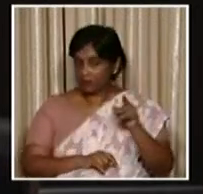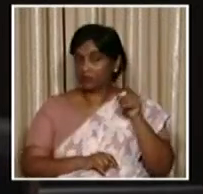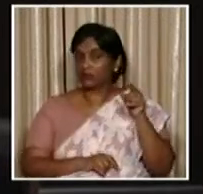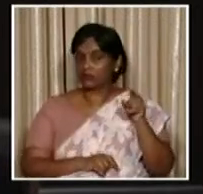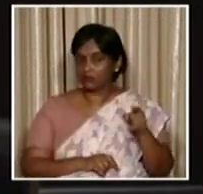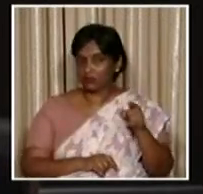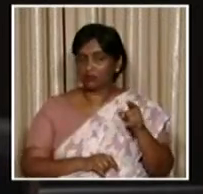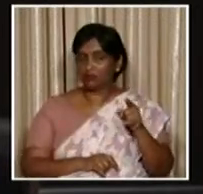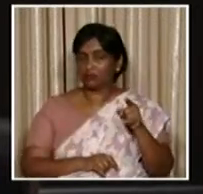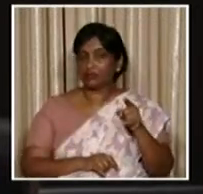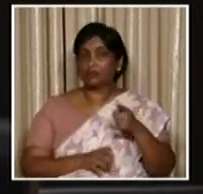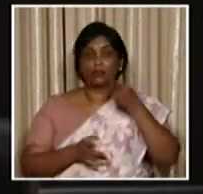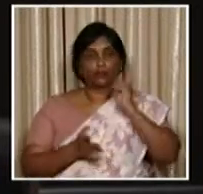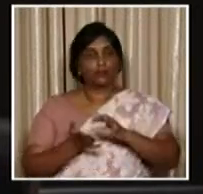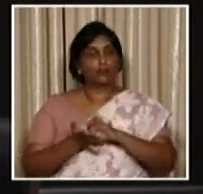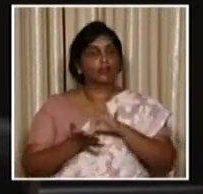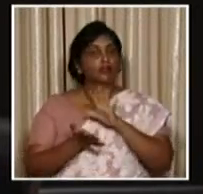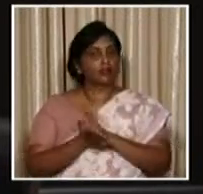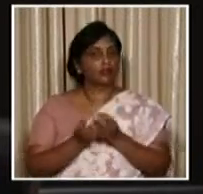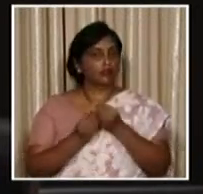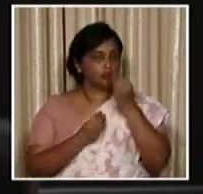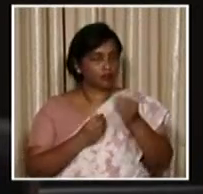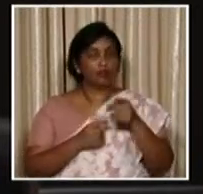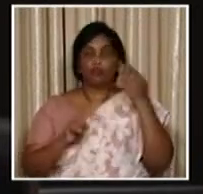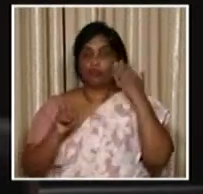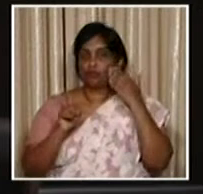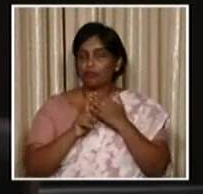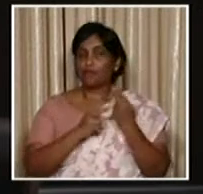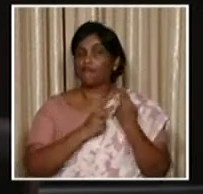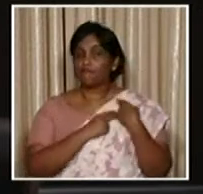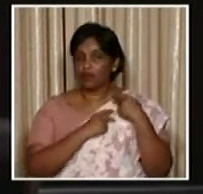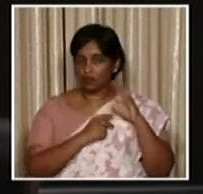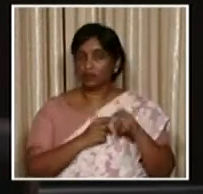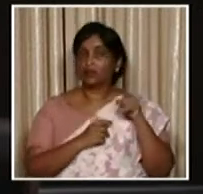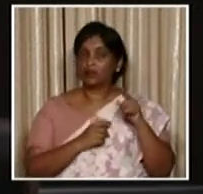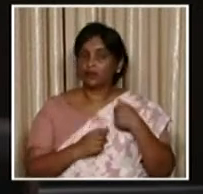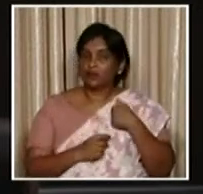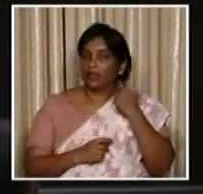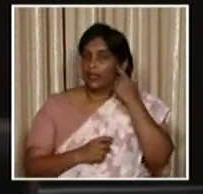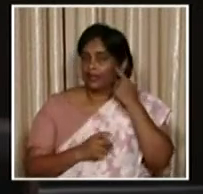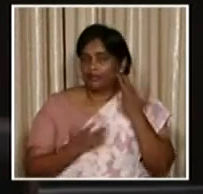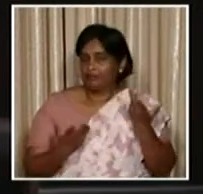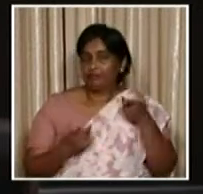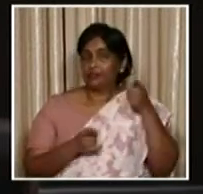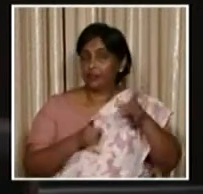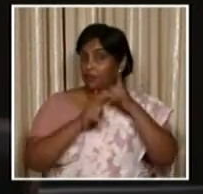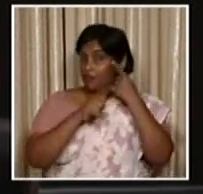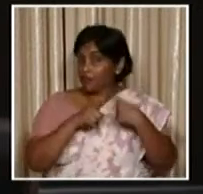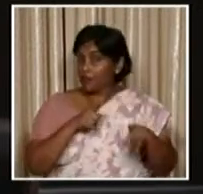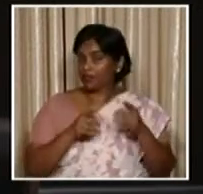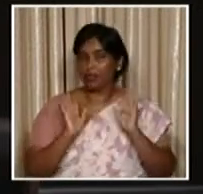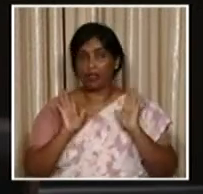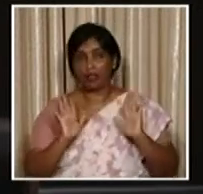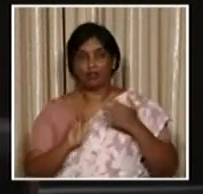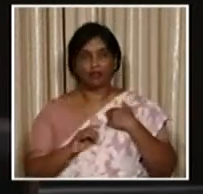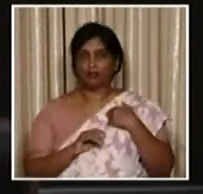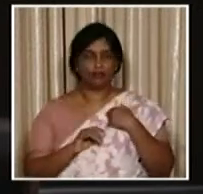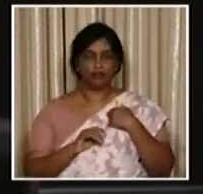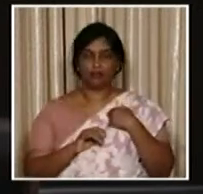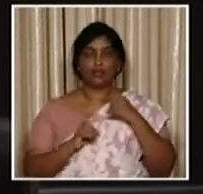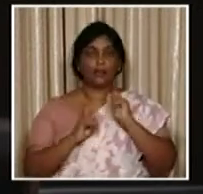ඒ තීන්දුව ලබා දීලා තියෙනවා ඒ වෙනුවෙන් වග කියන්න කියලා. මං හිතන්නේ නැහැ ඒක විතරක් ප්‍රමාණවත් වෙයි